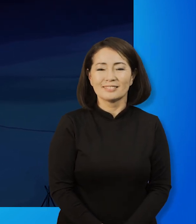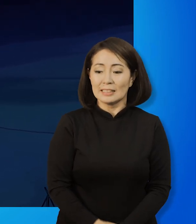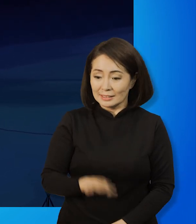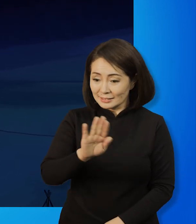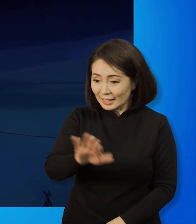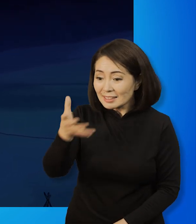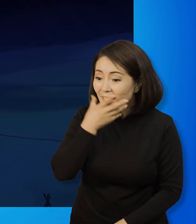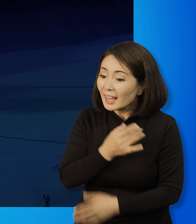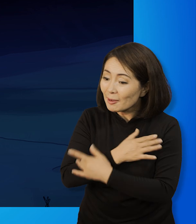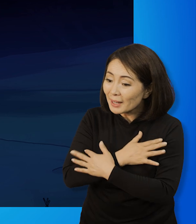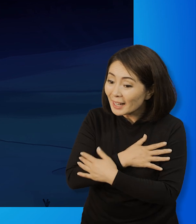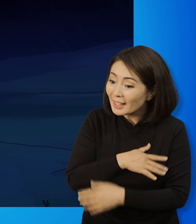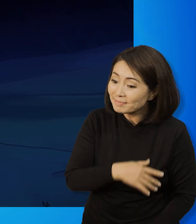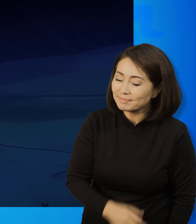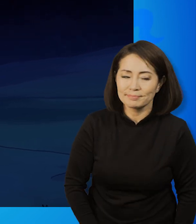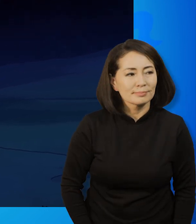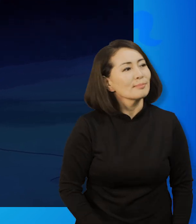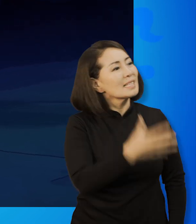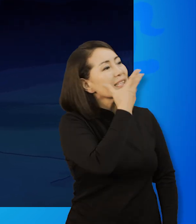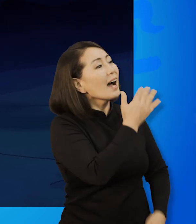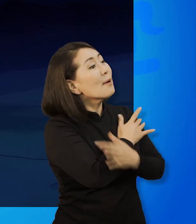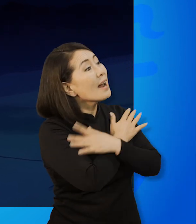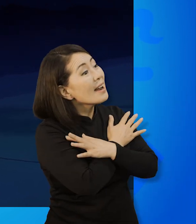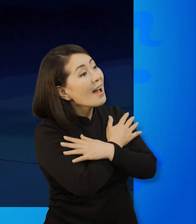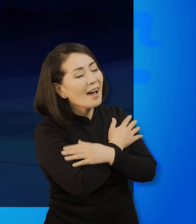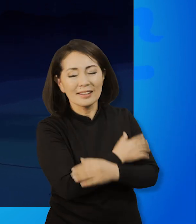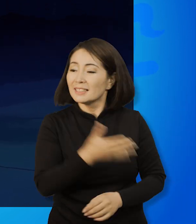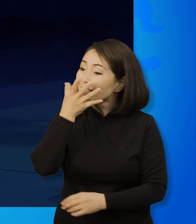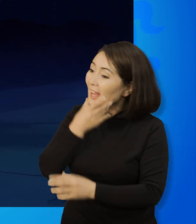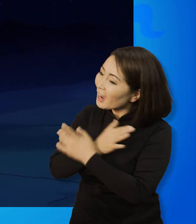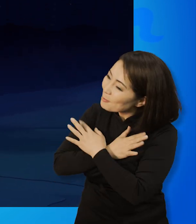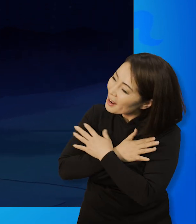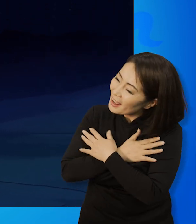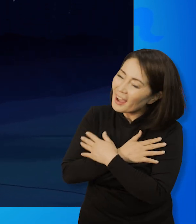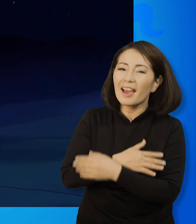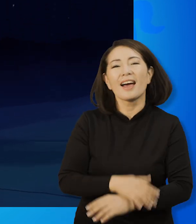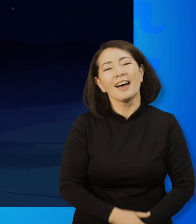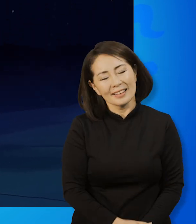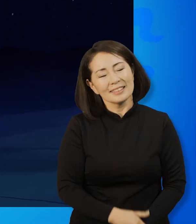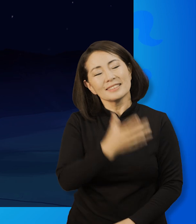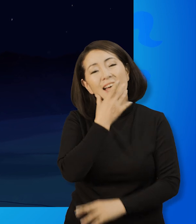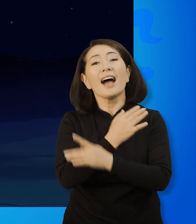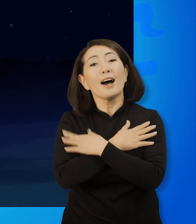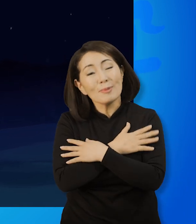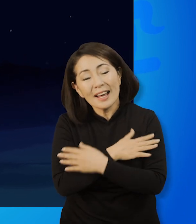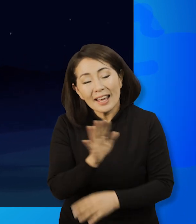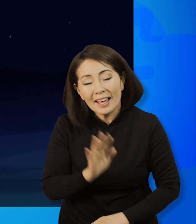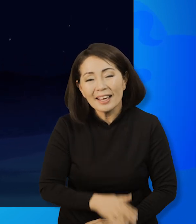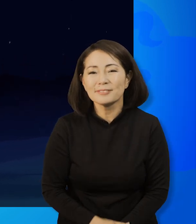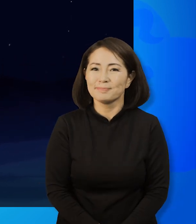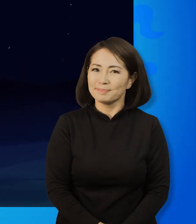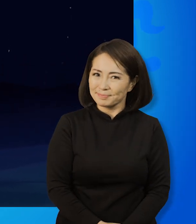За сайхан амарцгаагаарай. Сайхан амарцгаагаарай. За, сайхан амарцгаарай. За сайхан амарцгаагаарай.